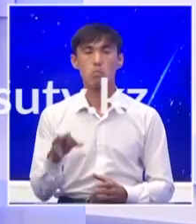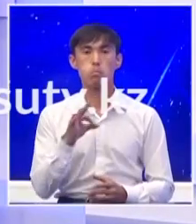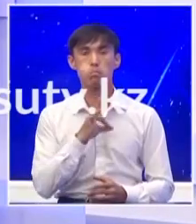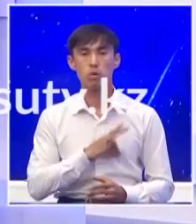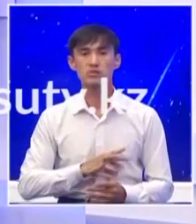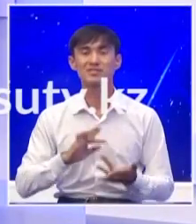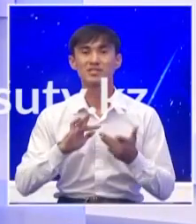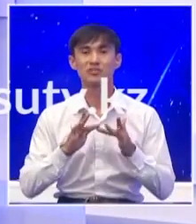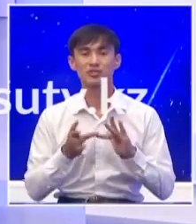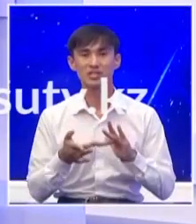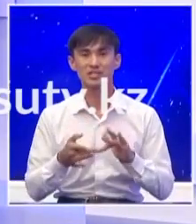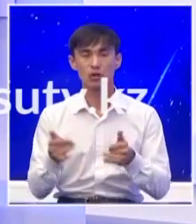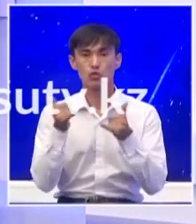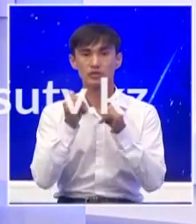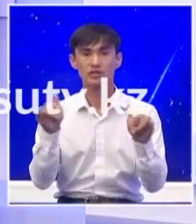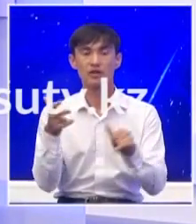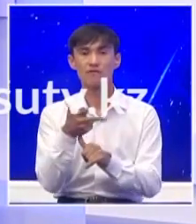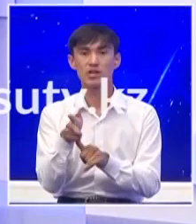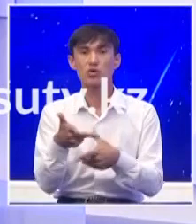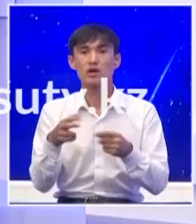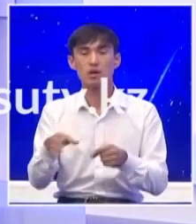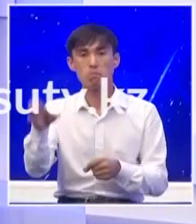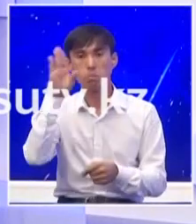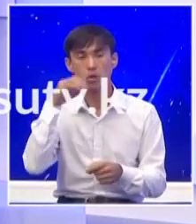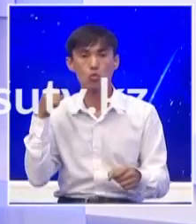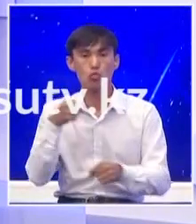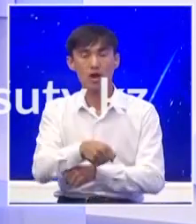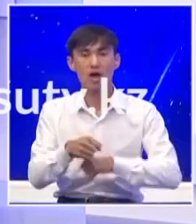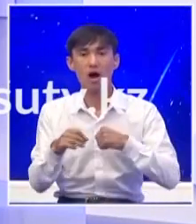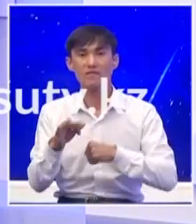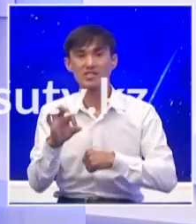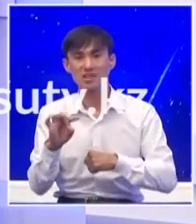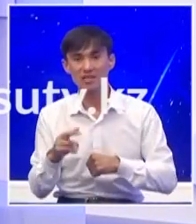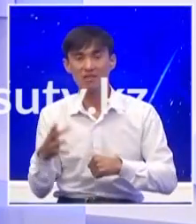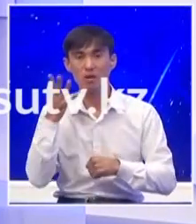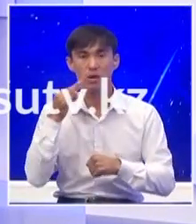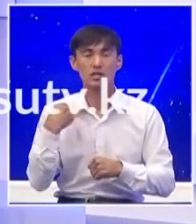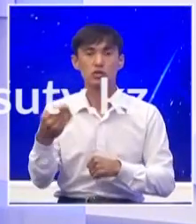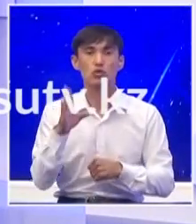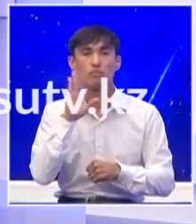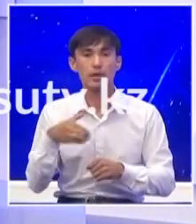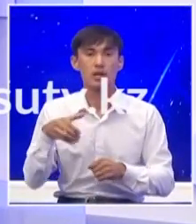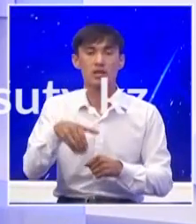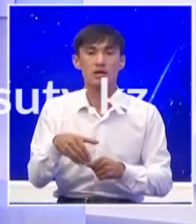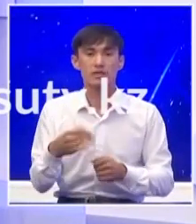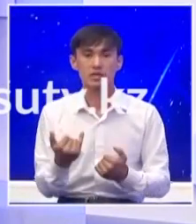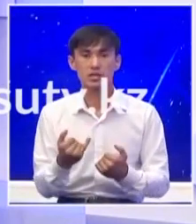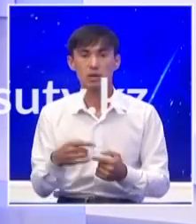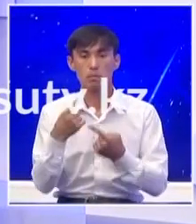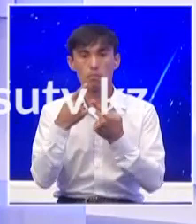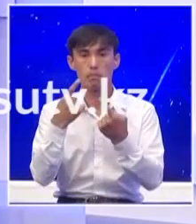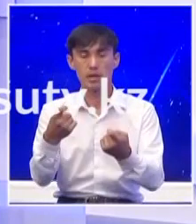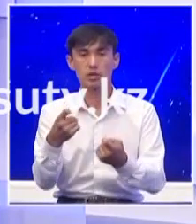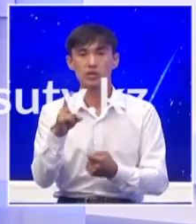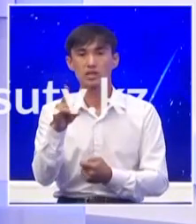Пользователей социальных сетей шокировало видео, где парень ударил официанта в Алматы за то, что тот пролил на него напиток, передает закон